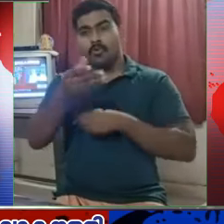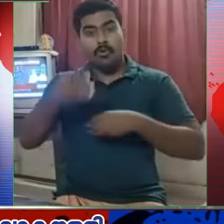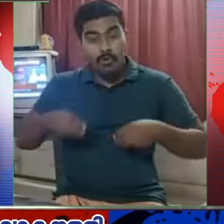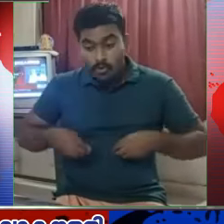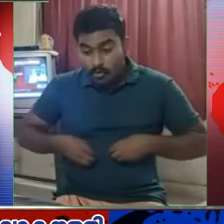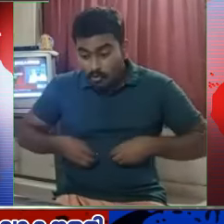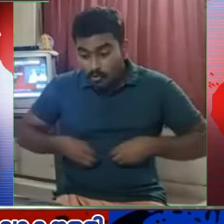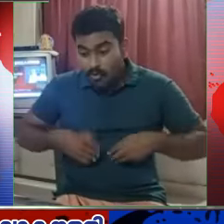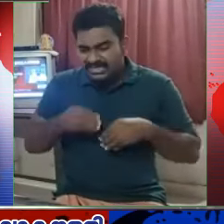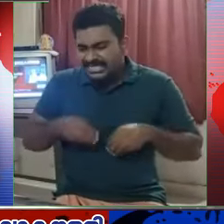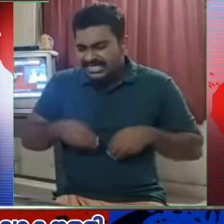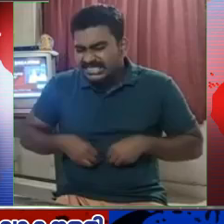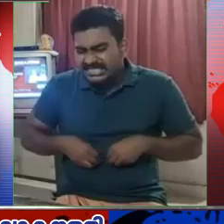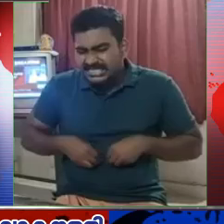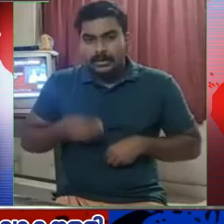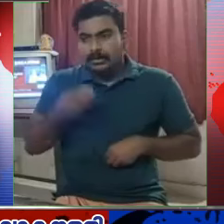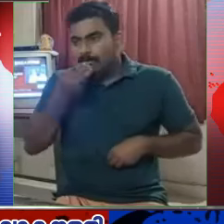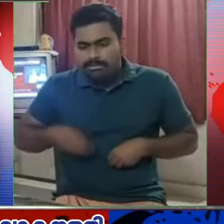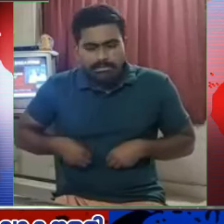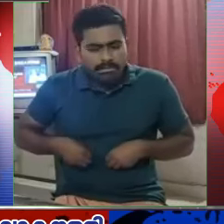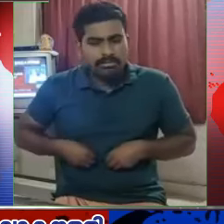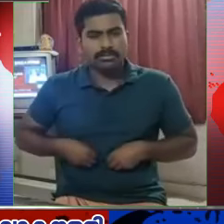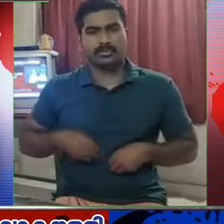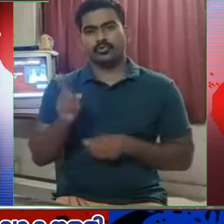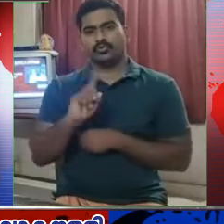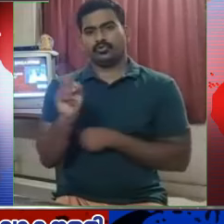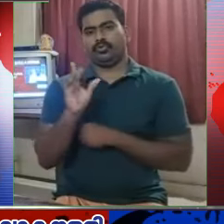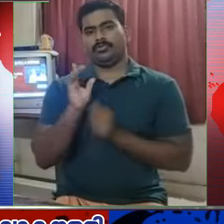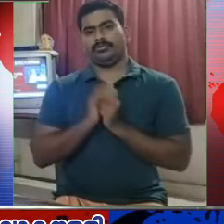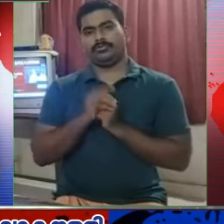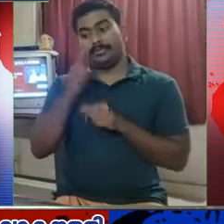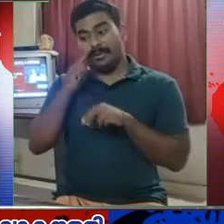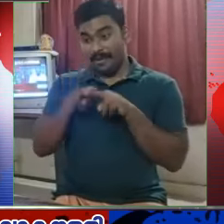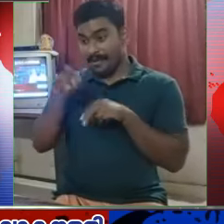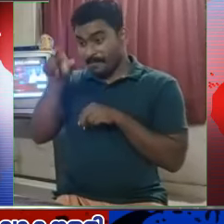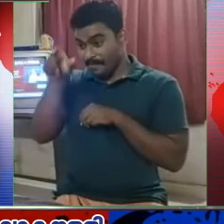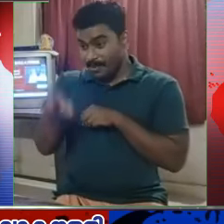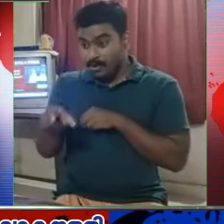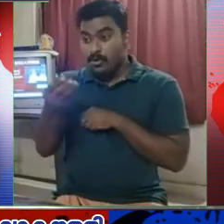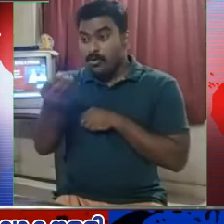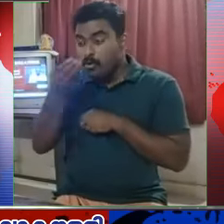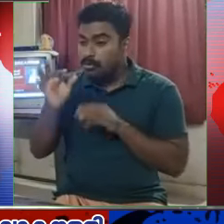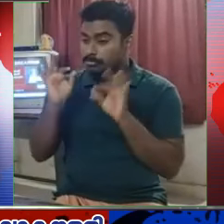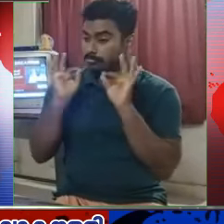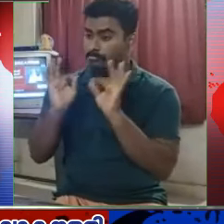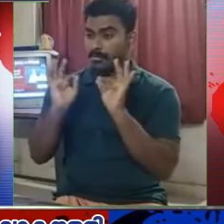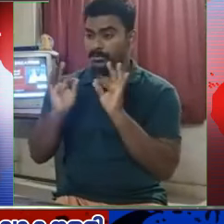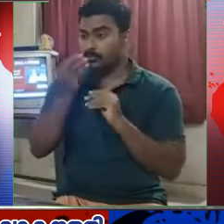ആ ആളുടെയും കുടുംബത്തിൻ്റെയും പേര് മുൻകൂട്ടി തന്നെ തീരുമാനിച്ചിരിക്കണം.